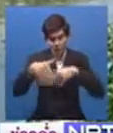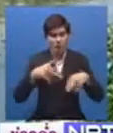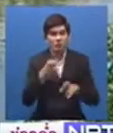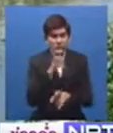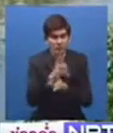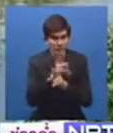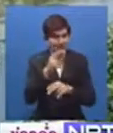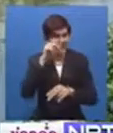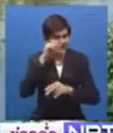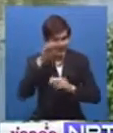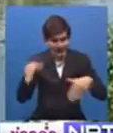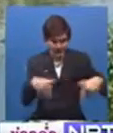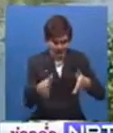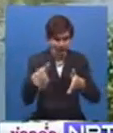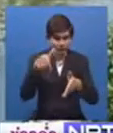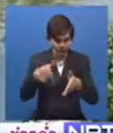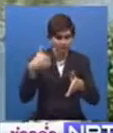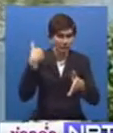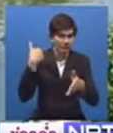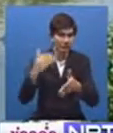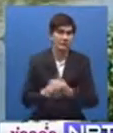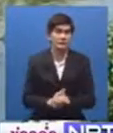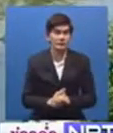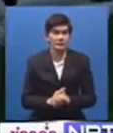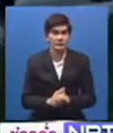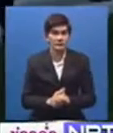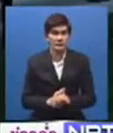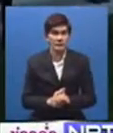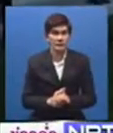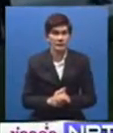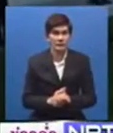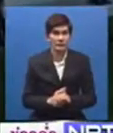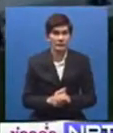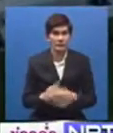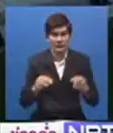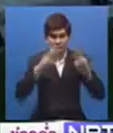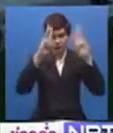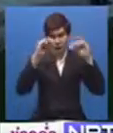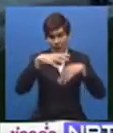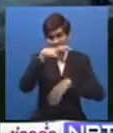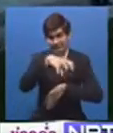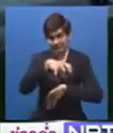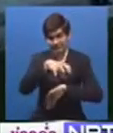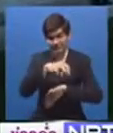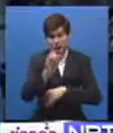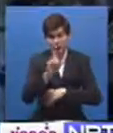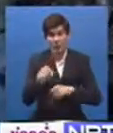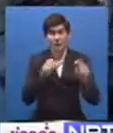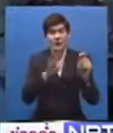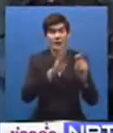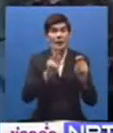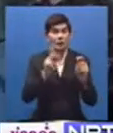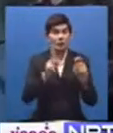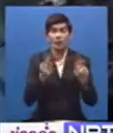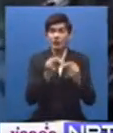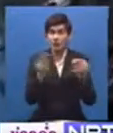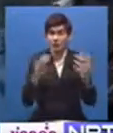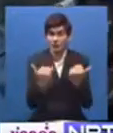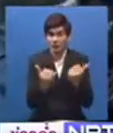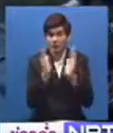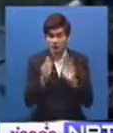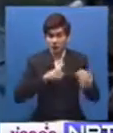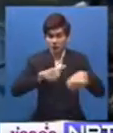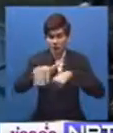แหล่งน้ำส่วนที่วัดสำโรงหมู่ที่ 8ตำบลบางกรวยอำเภอบางกรวยจังหวัดนนทบุรีชาว